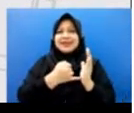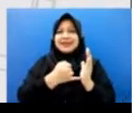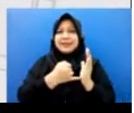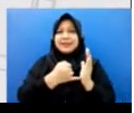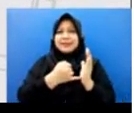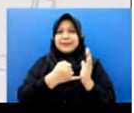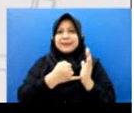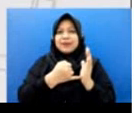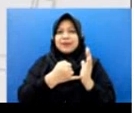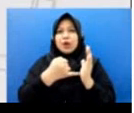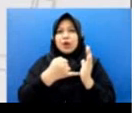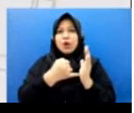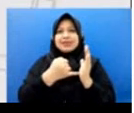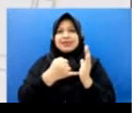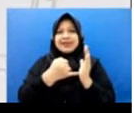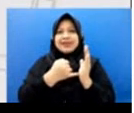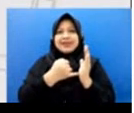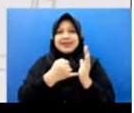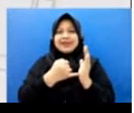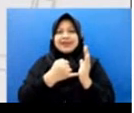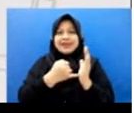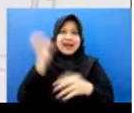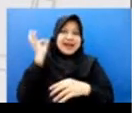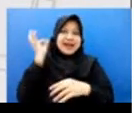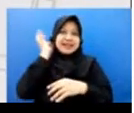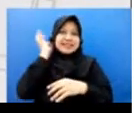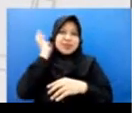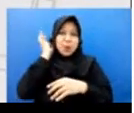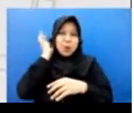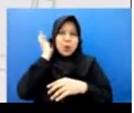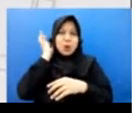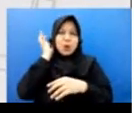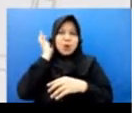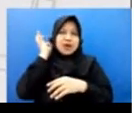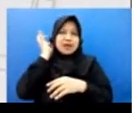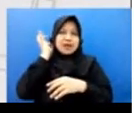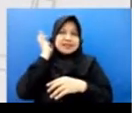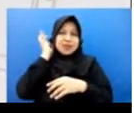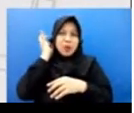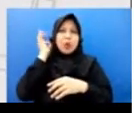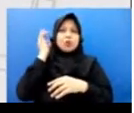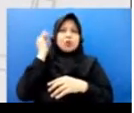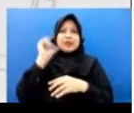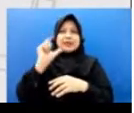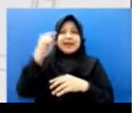berisiko untuk meleading ke proses berpikir yang tidak kritis.